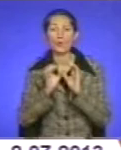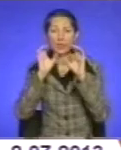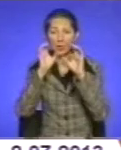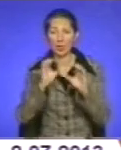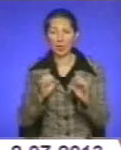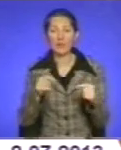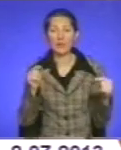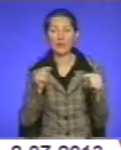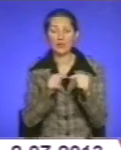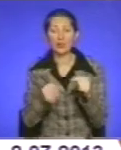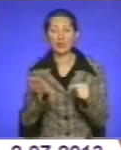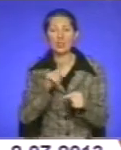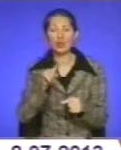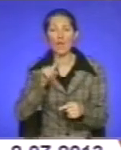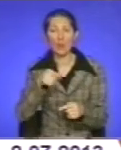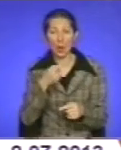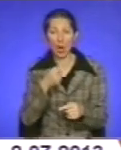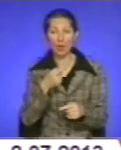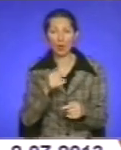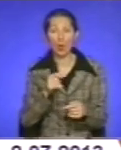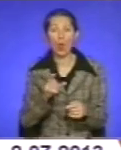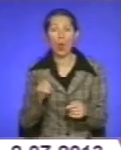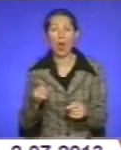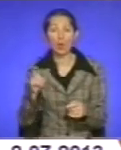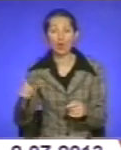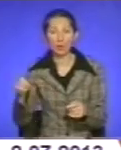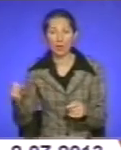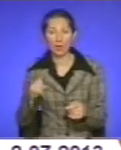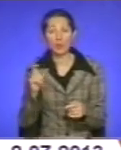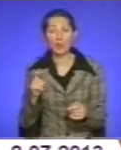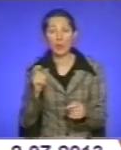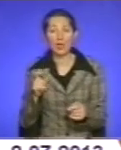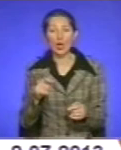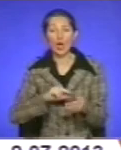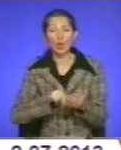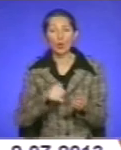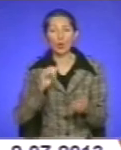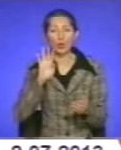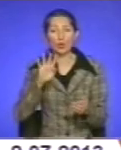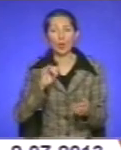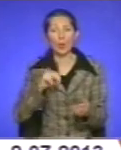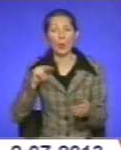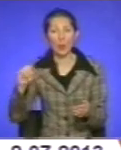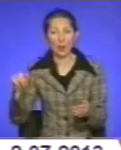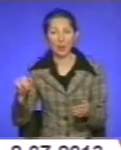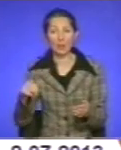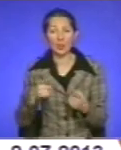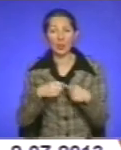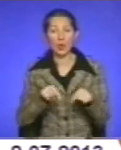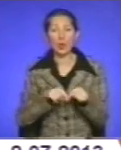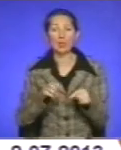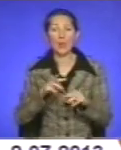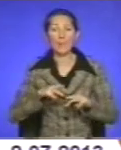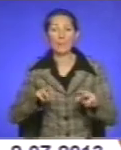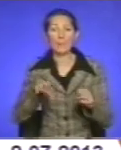і, відповідно, все ще вимагають у суб'єктів господарювання довідку 4 ОПП, органи Міндоходів готові